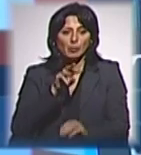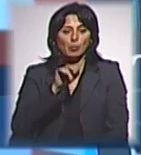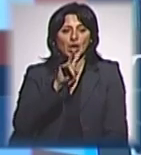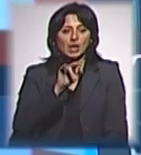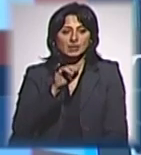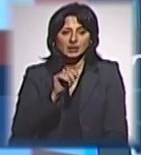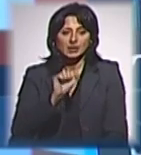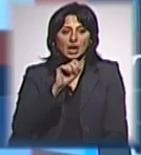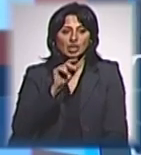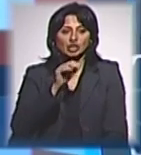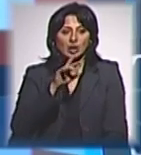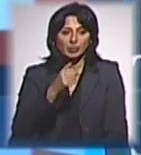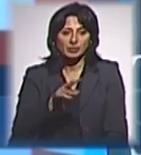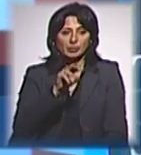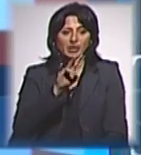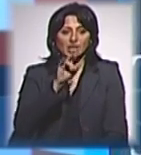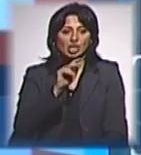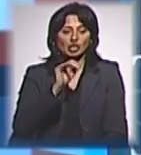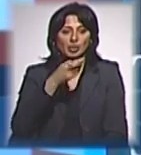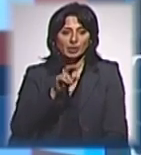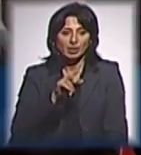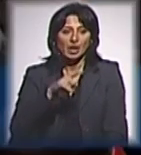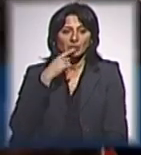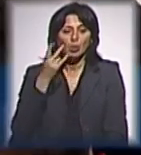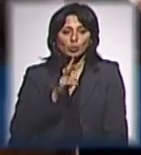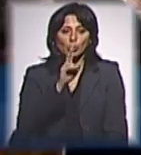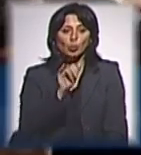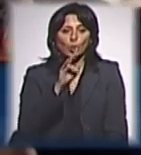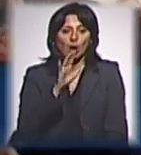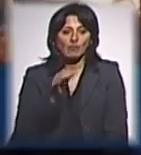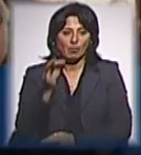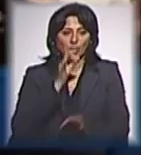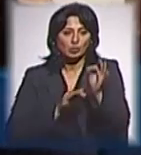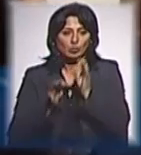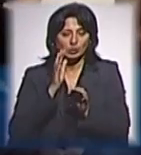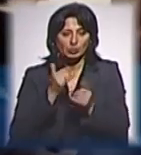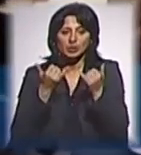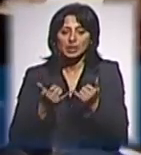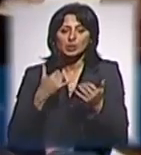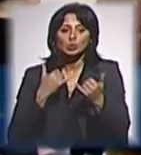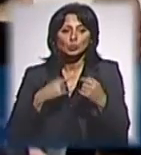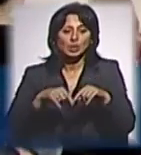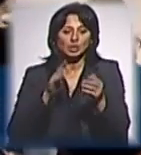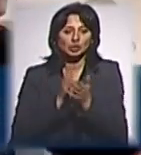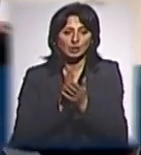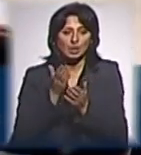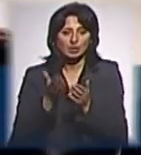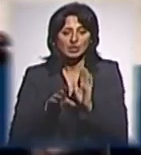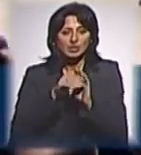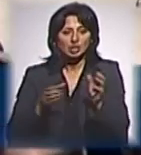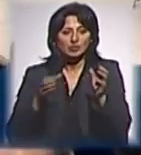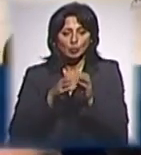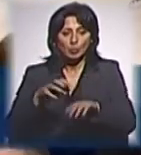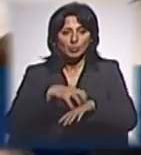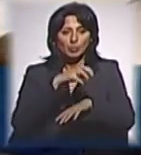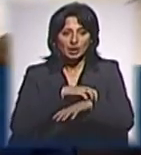მამუკა კაციტაძე, ალეკო შალამბერიძე, მანანა ნაჭყებია და რა თქმა უნდა კახა კუკავა გვიპასუხებენ. ასევე დღეს ჩვენთან სტუდიაში არიან საარჩევნო